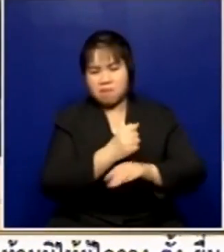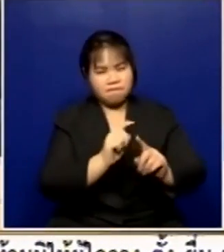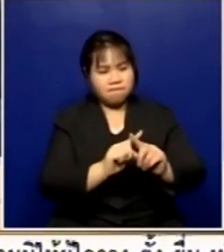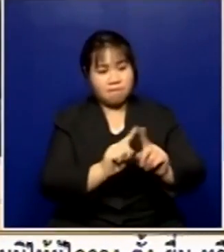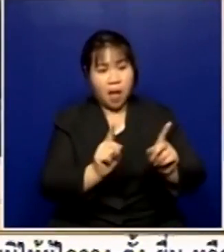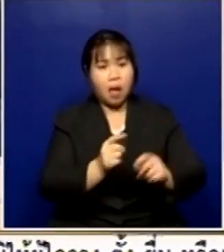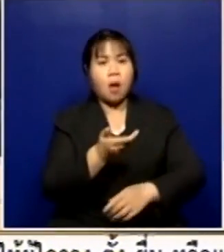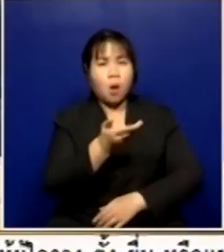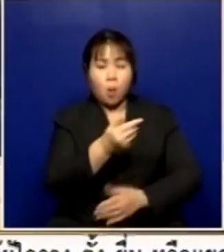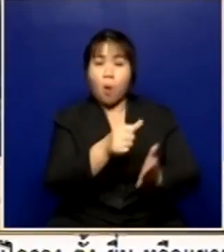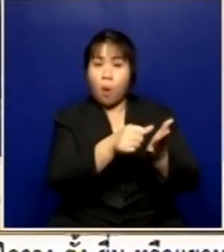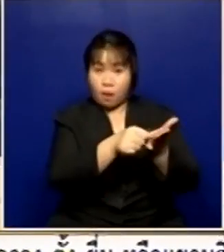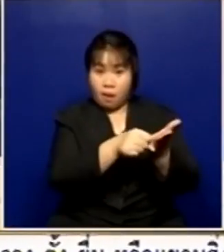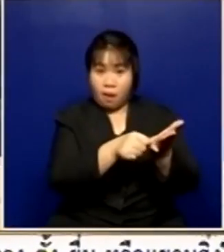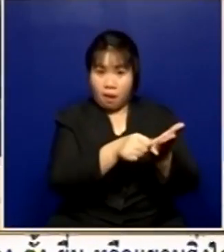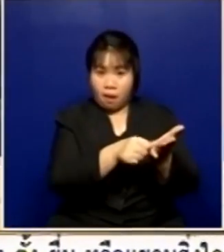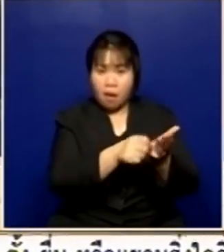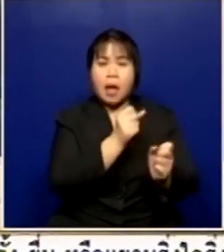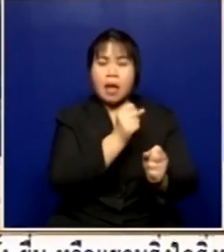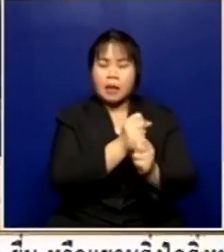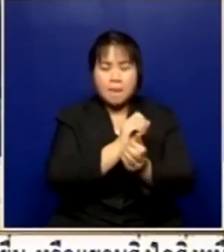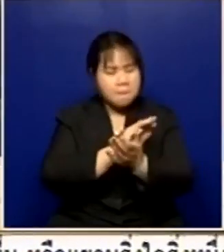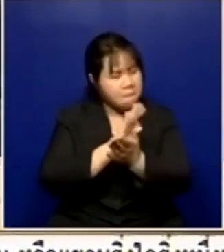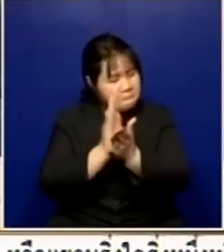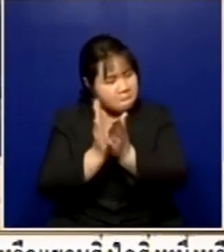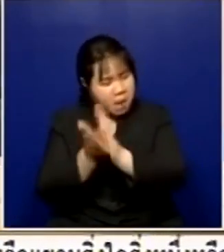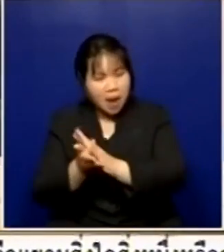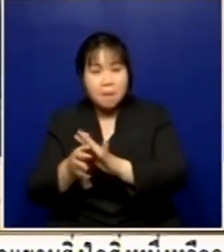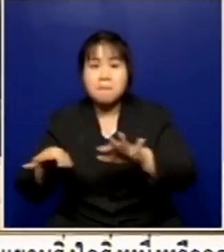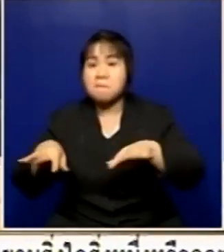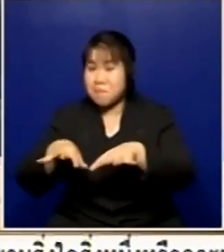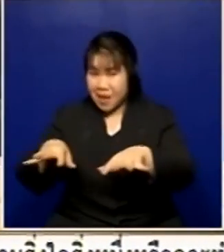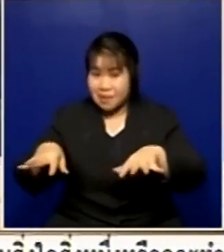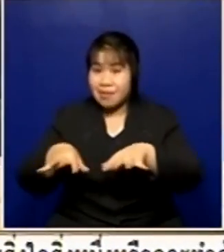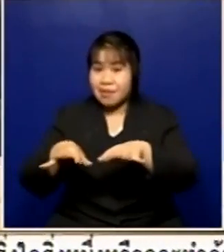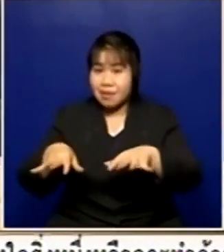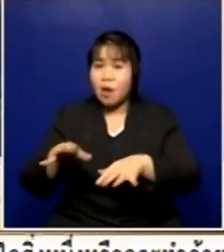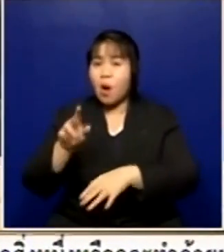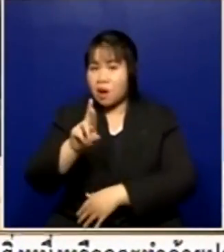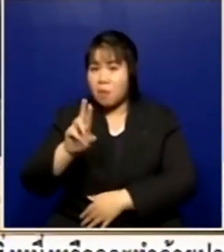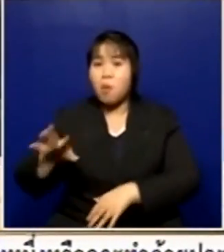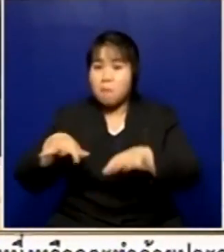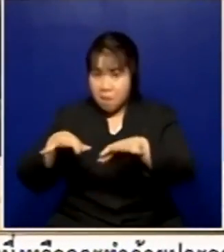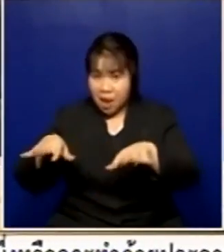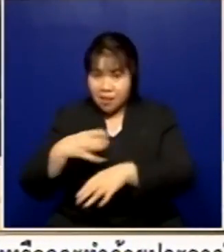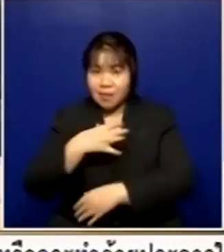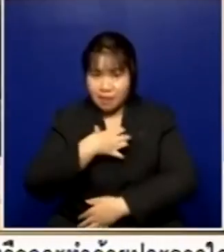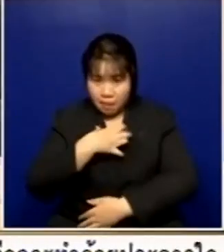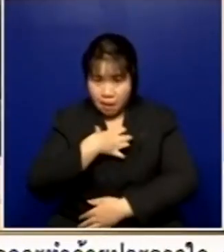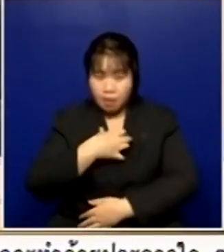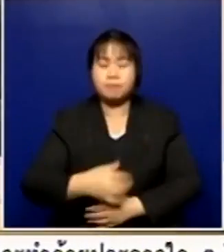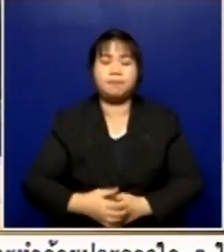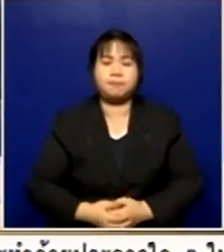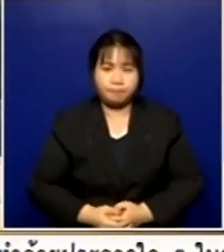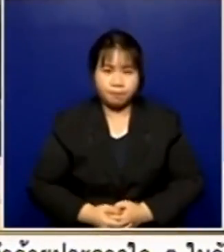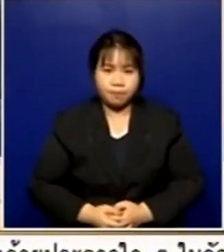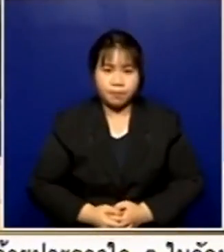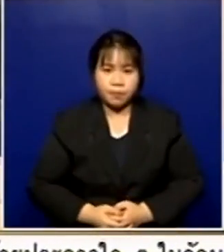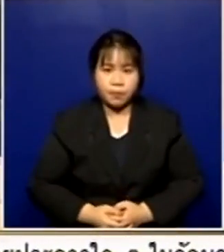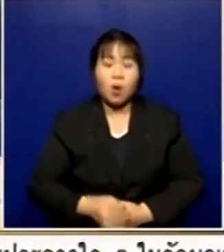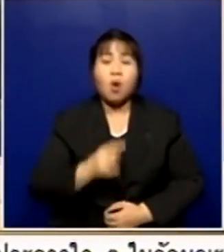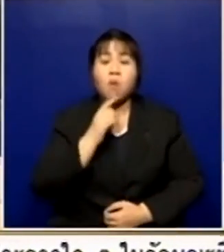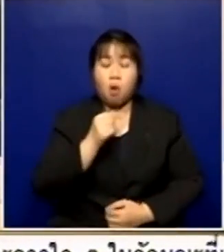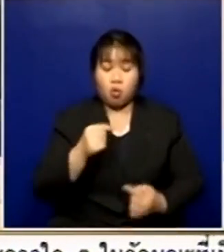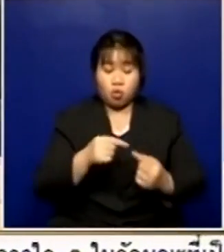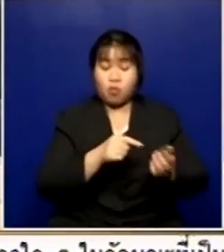แล้วให้มันกลับมาเป็นระบอบการเมืองที่พบที่ปกติธรรมดาเท่านั้นเองหลักการใหญ่ๆที่เป็นข้อ